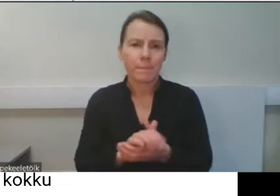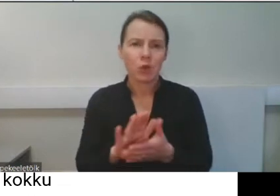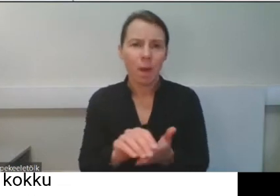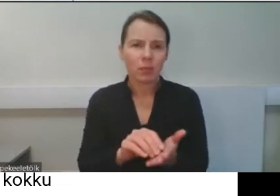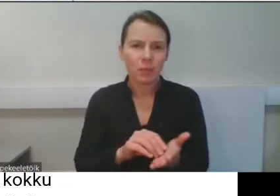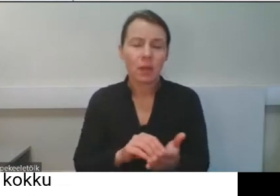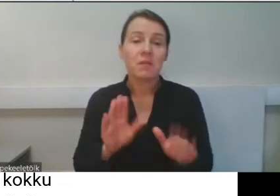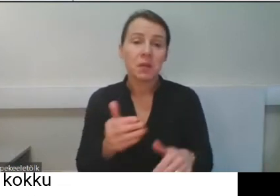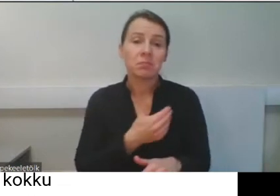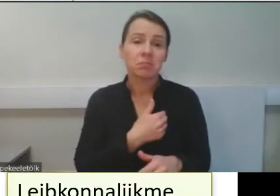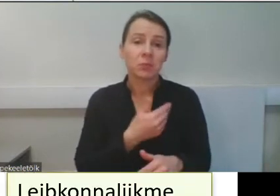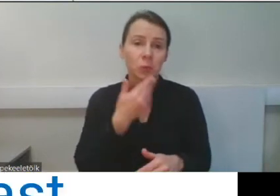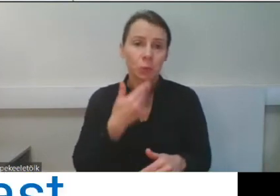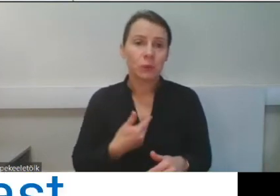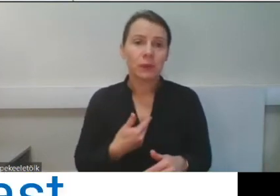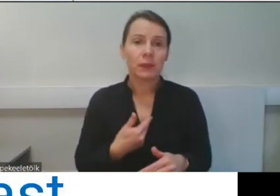Läks tagasi korra .